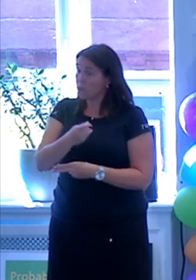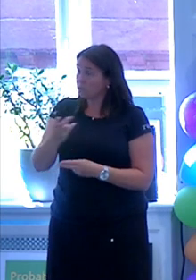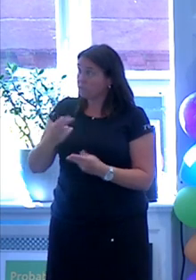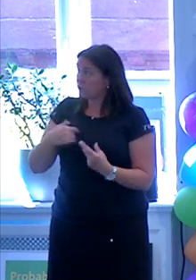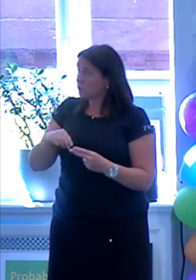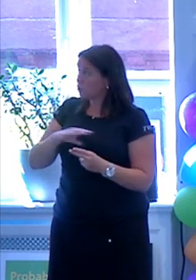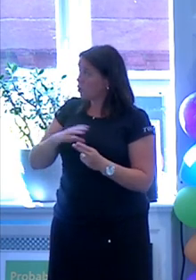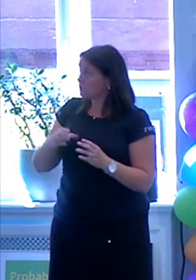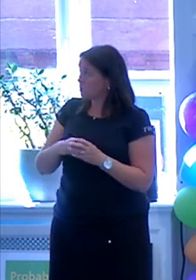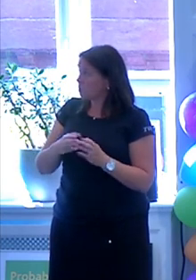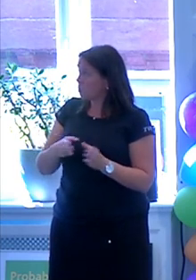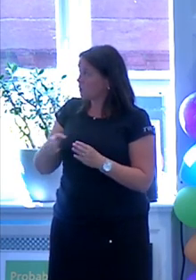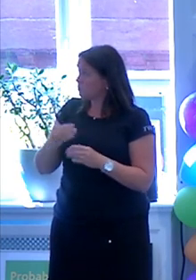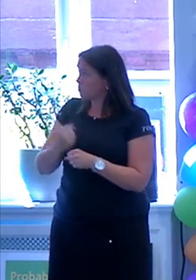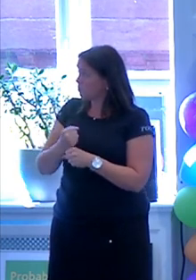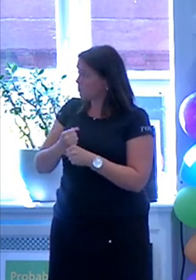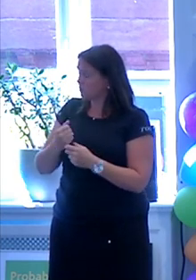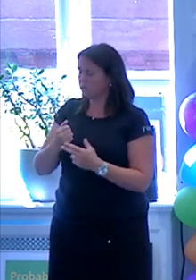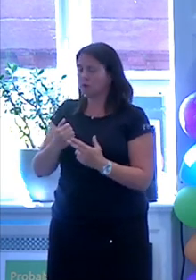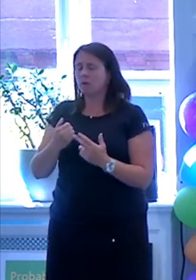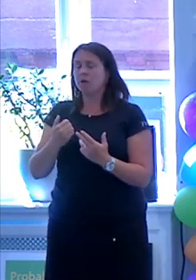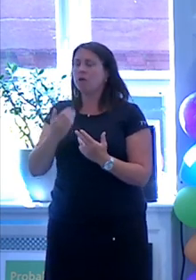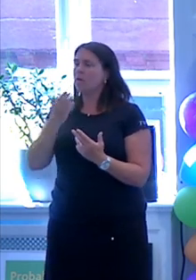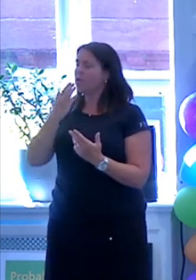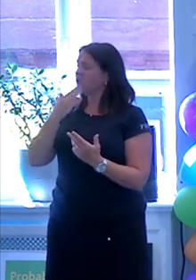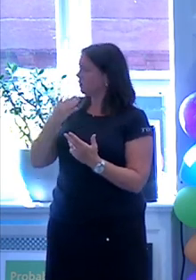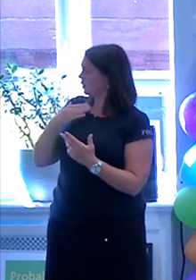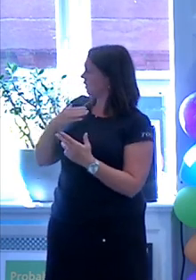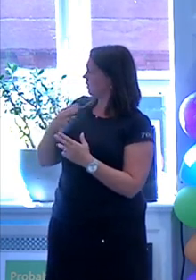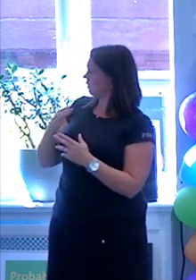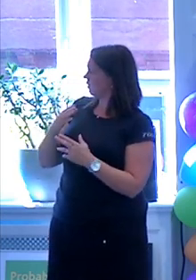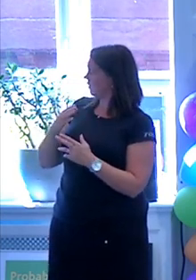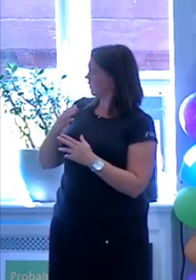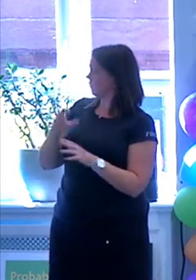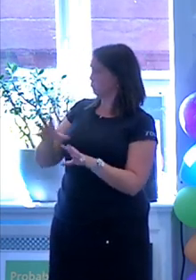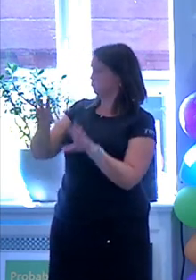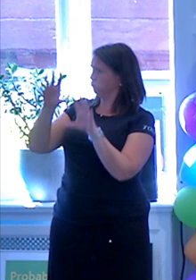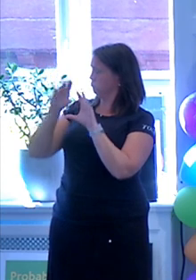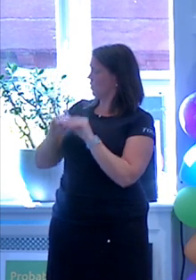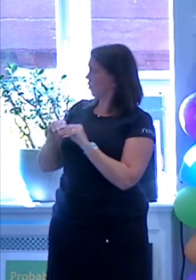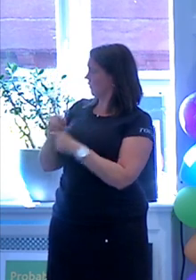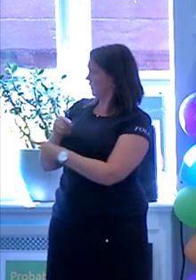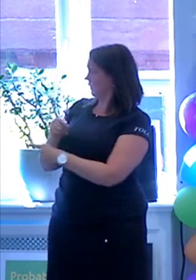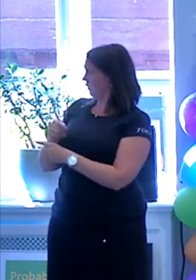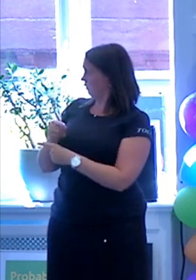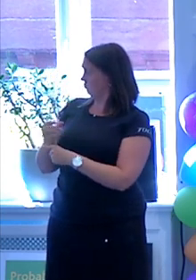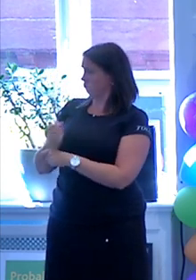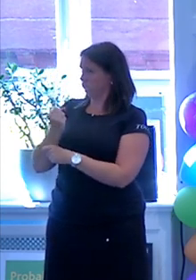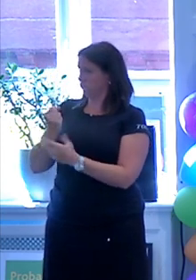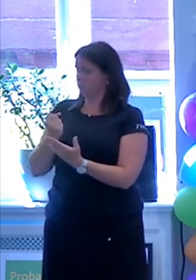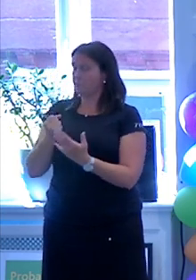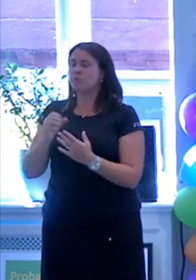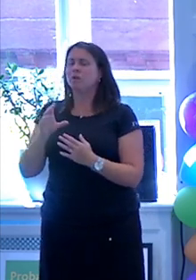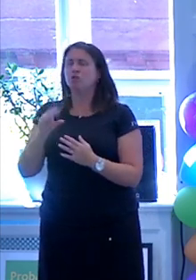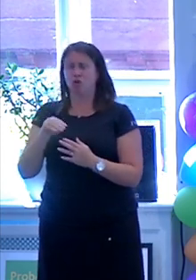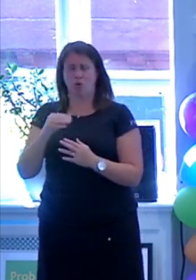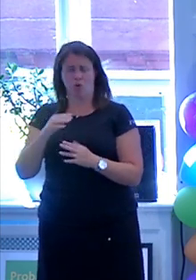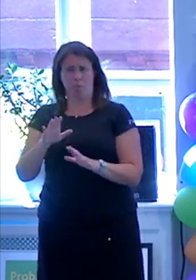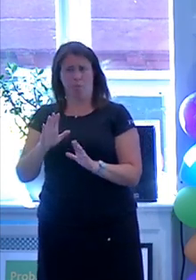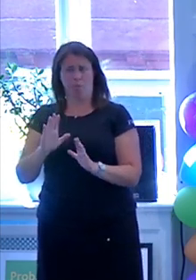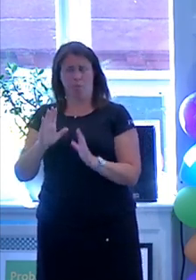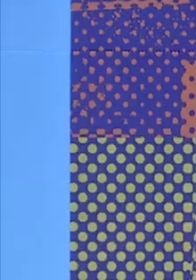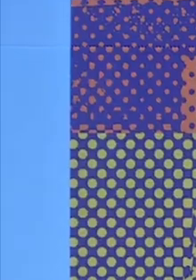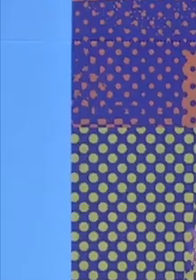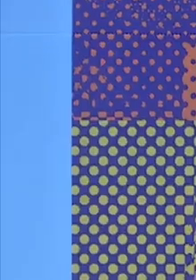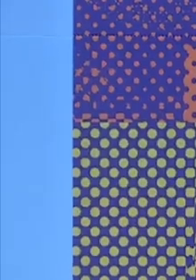där jobbet. Andreas, vad har ni fått för bild av det? Ja, men jag tycker ändå det är lite svart bild att måla upp som att